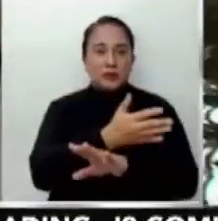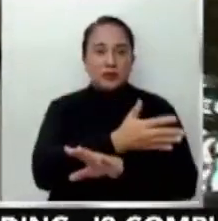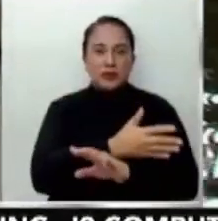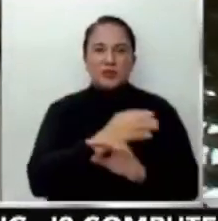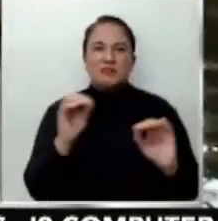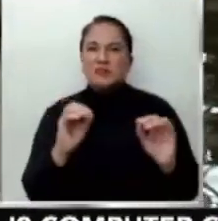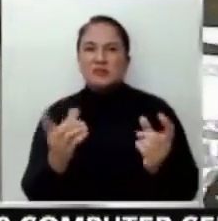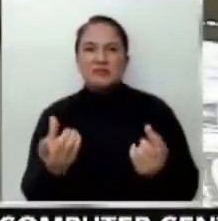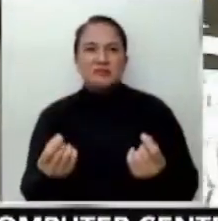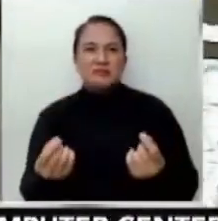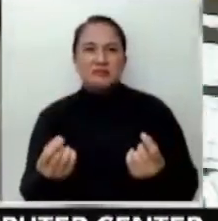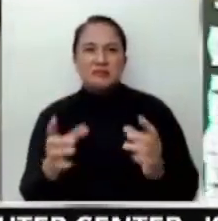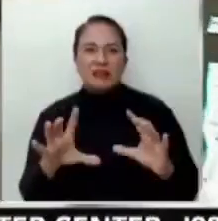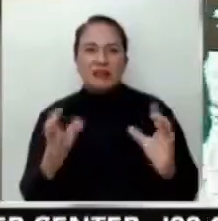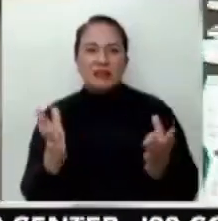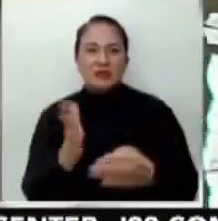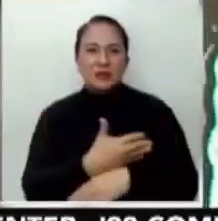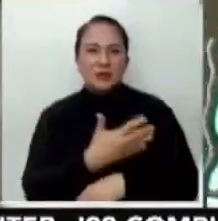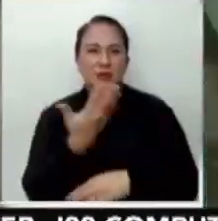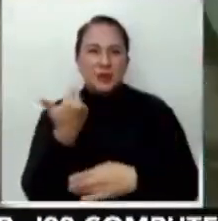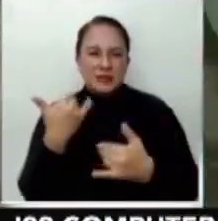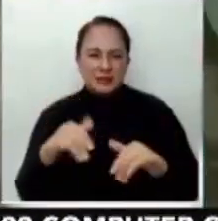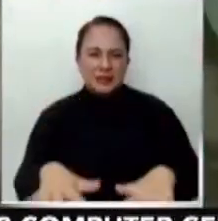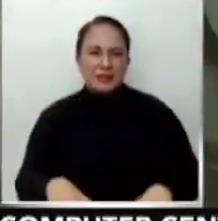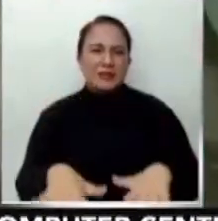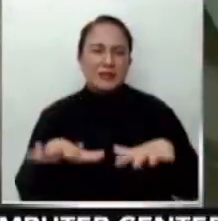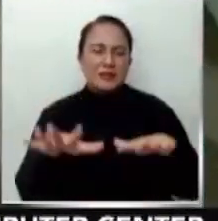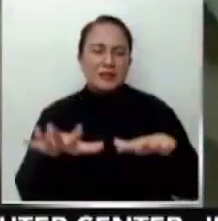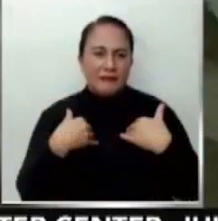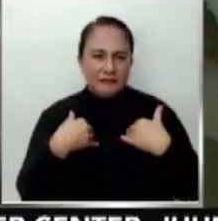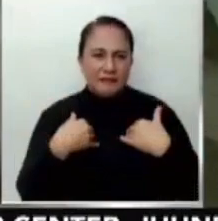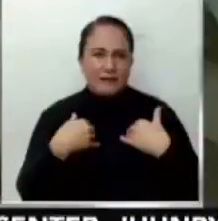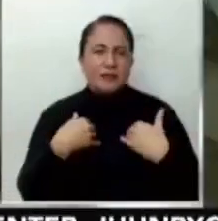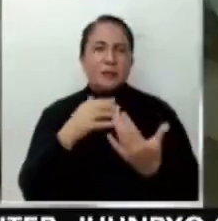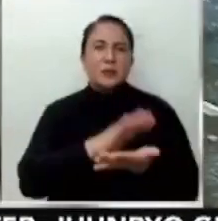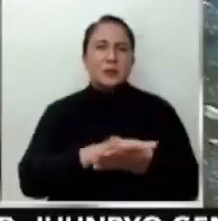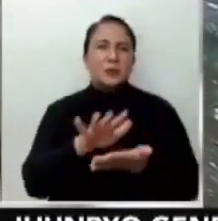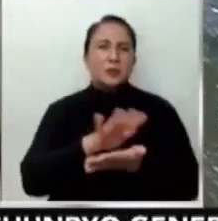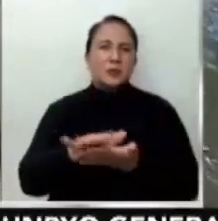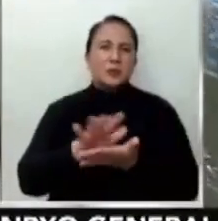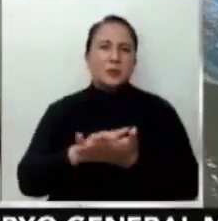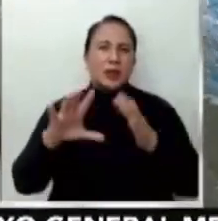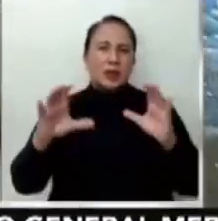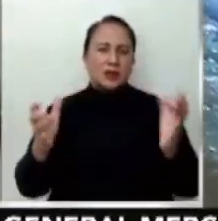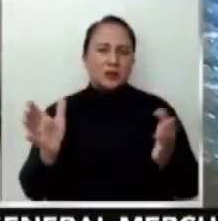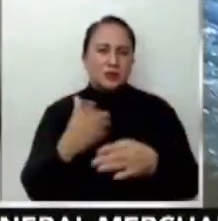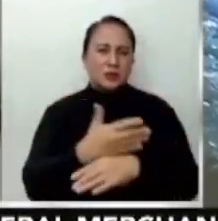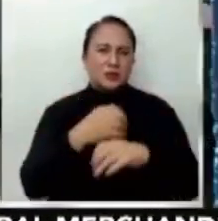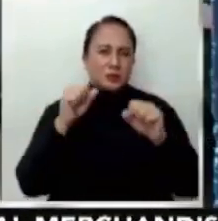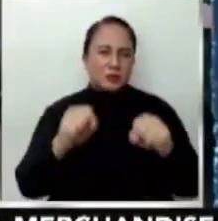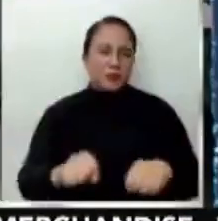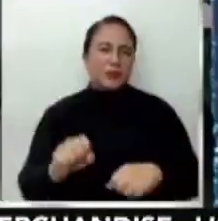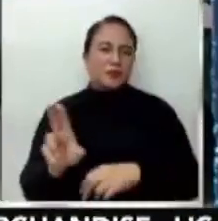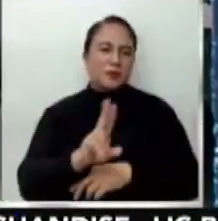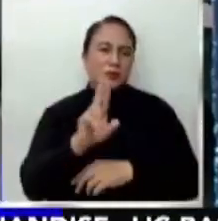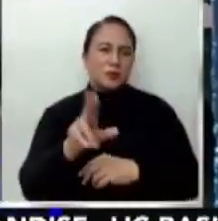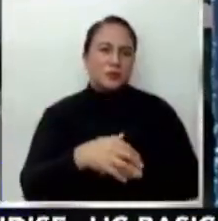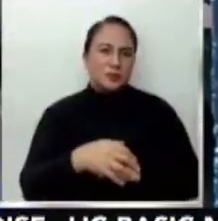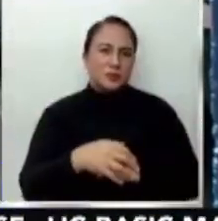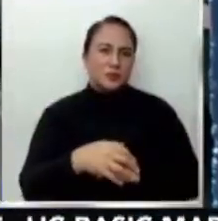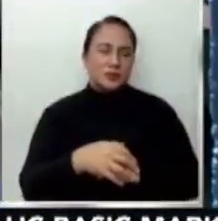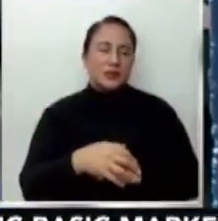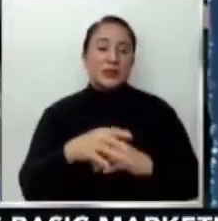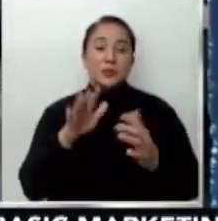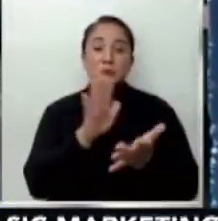mga classroom na lubog pa sa tubig. Nililinis naman ang mga classroom na pwede nang gamitin. Sa eskwelahan na